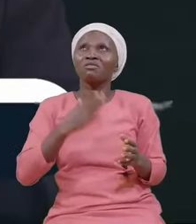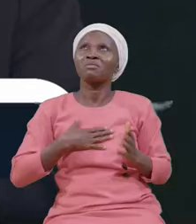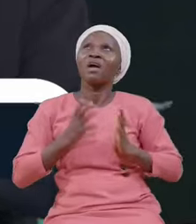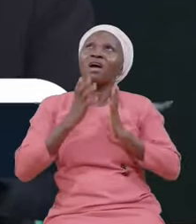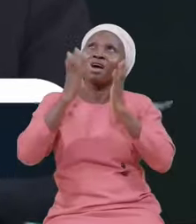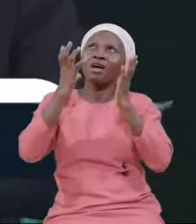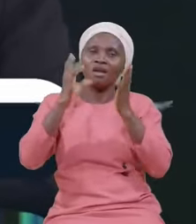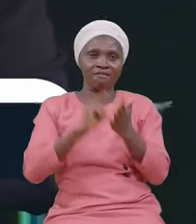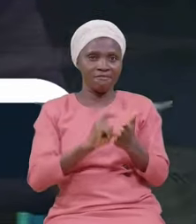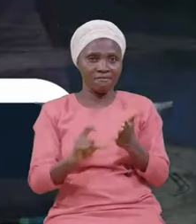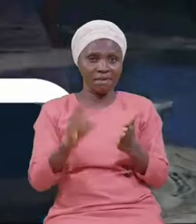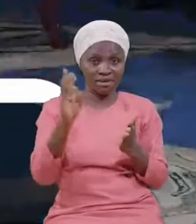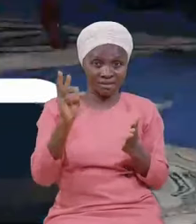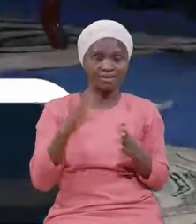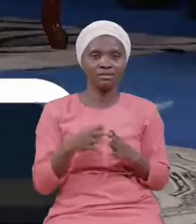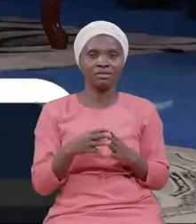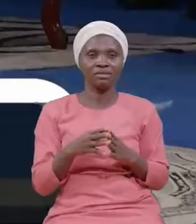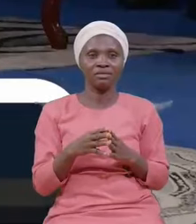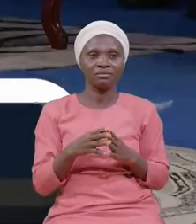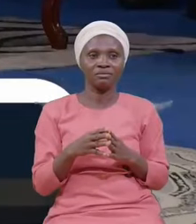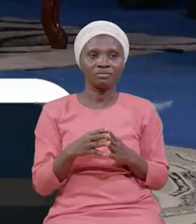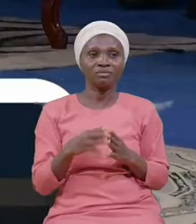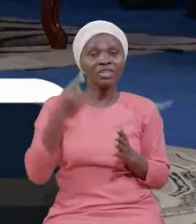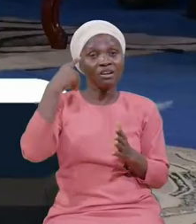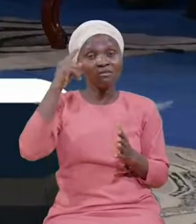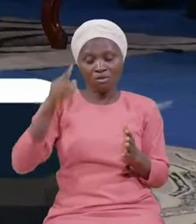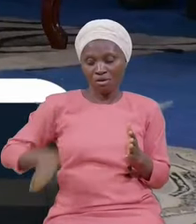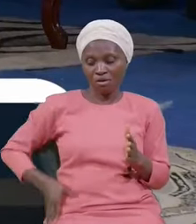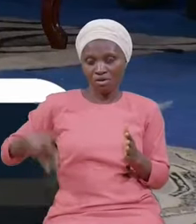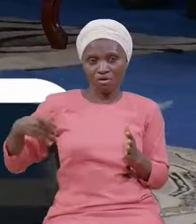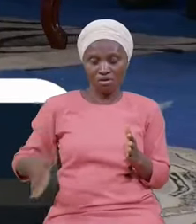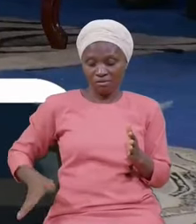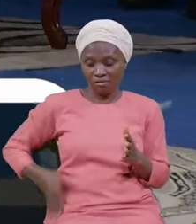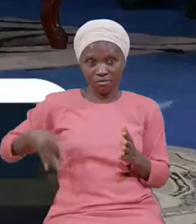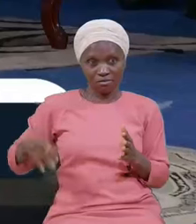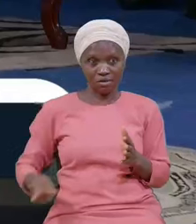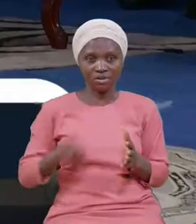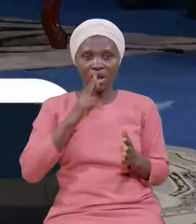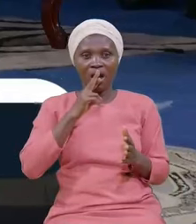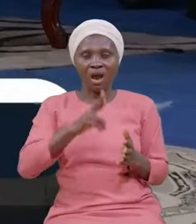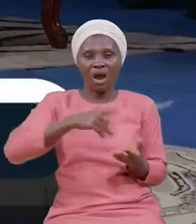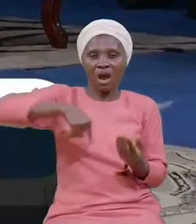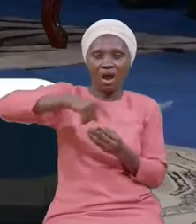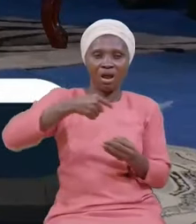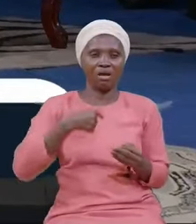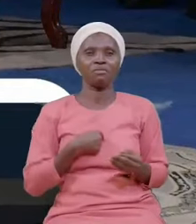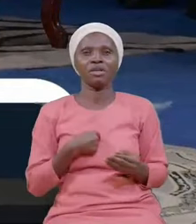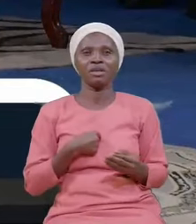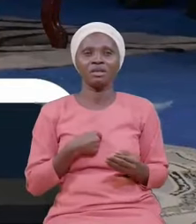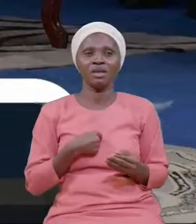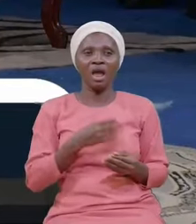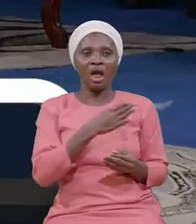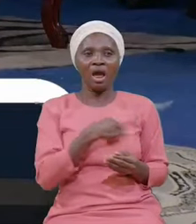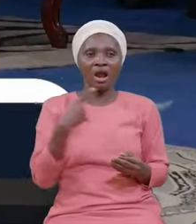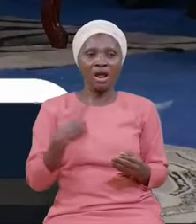Verset 17. Car des chiens m'environnent. Une bande de scélérats rôde autour